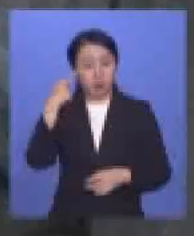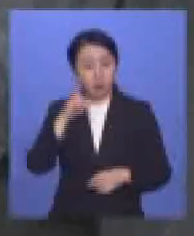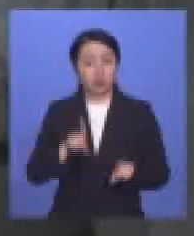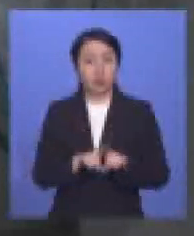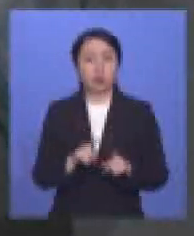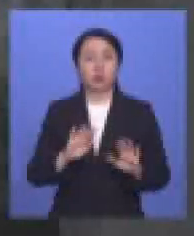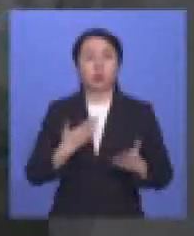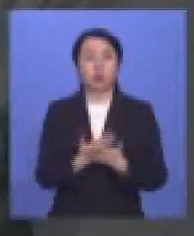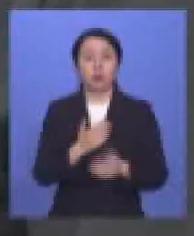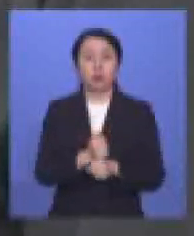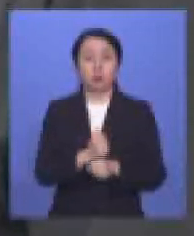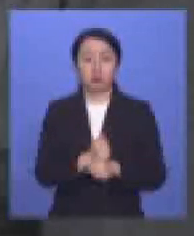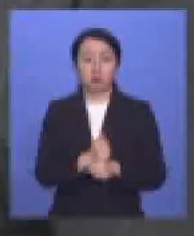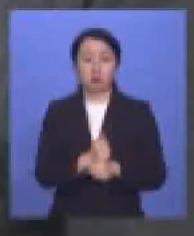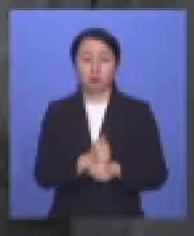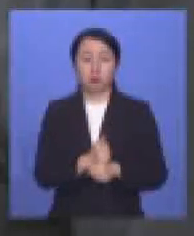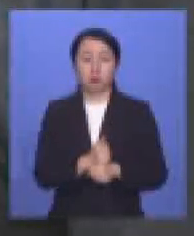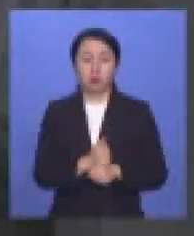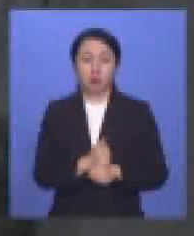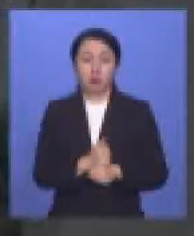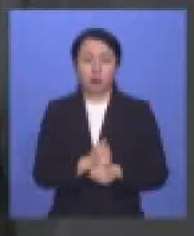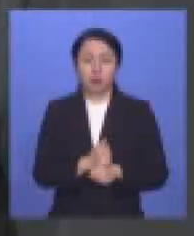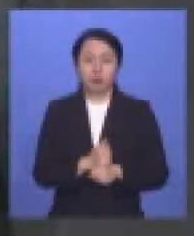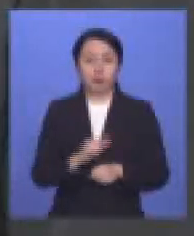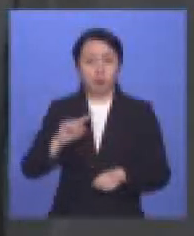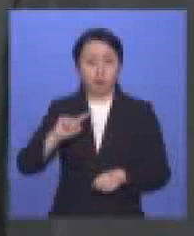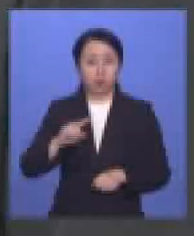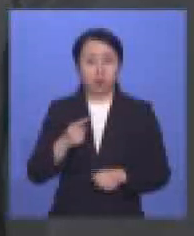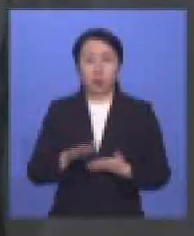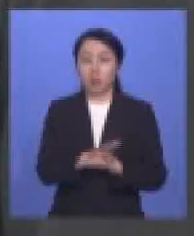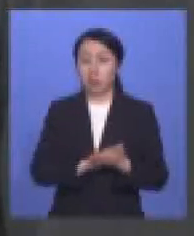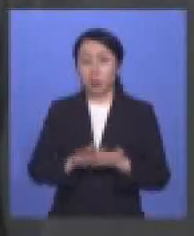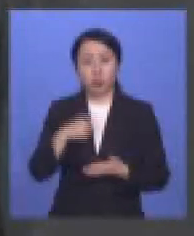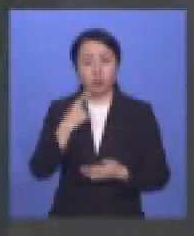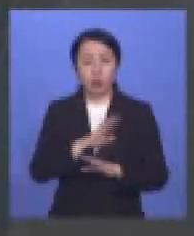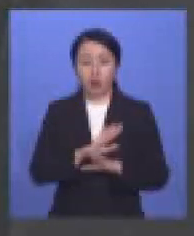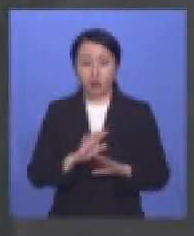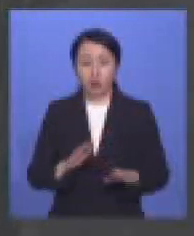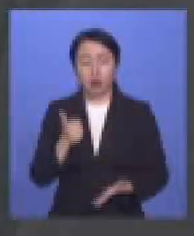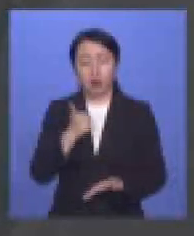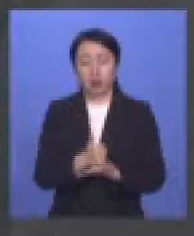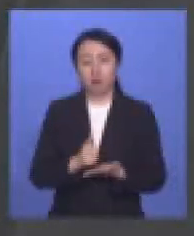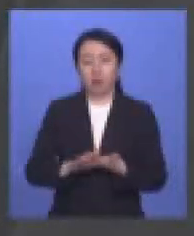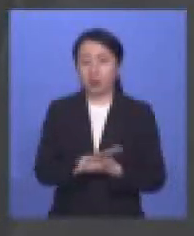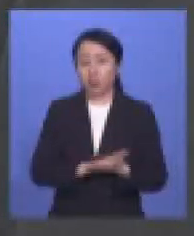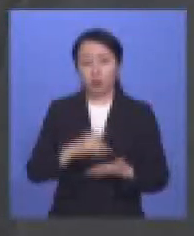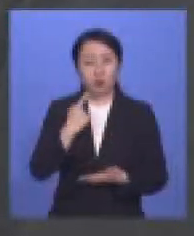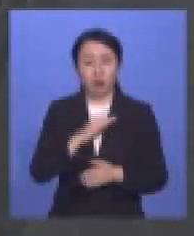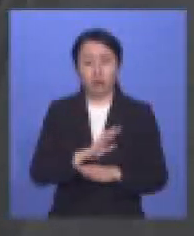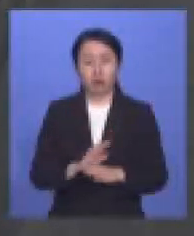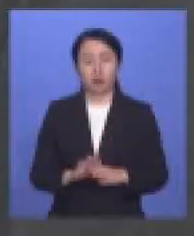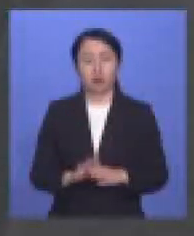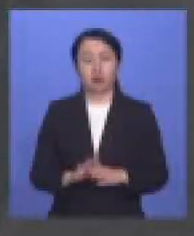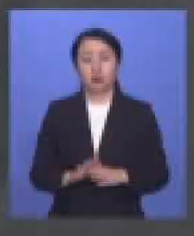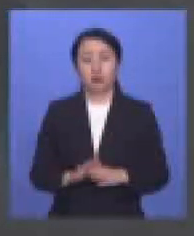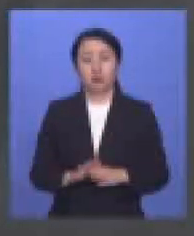ситуациях поступать, ну, чтобы не стать жертвой мошенника? Ну, во-первых, ничего не делать. Ну, самое главное, ничего не говорить. Не да, завершить